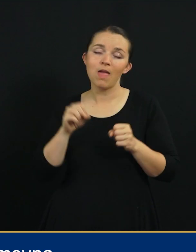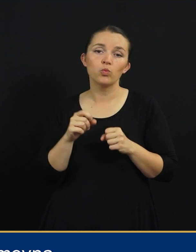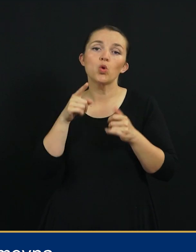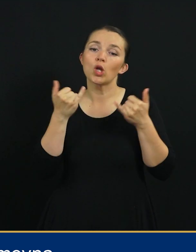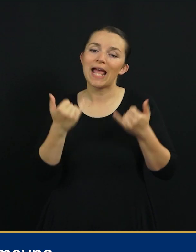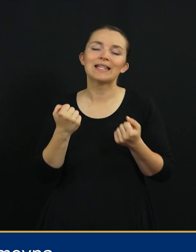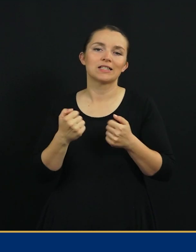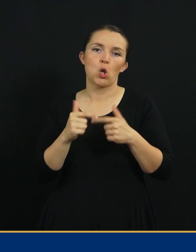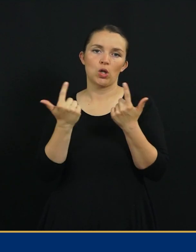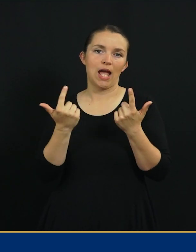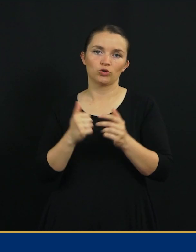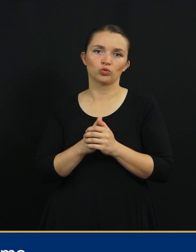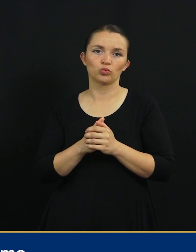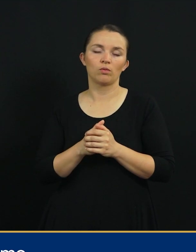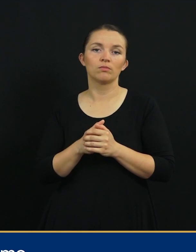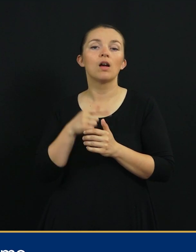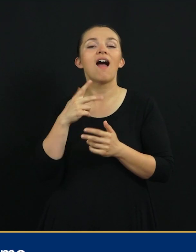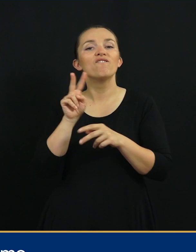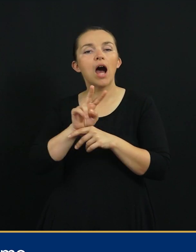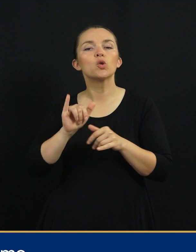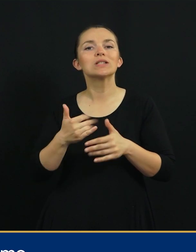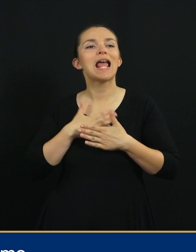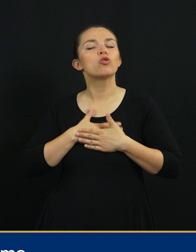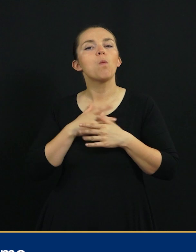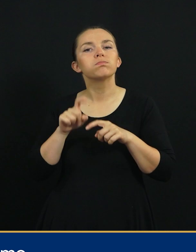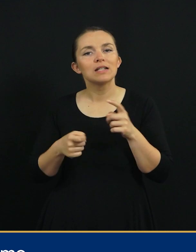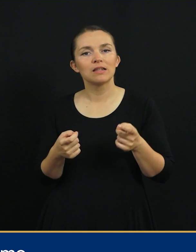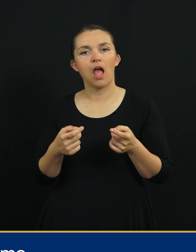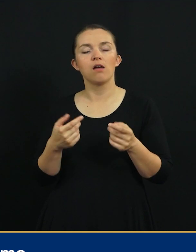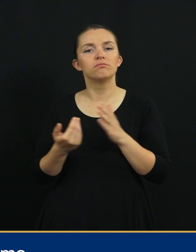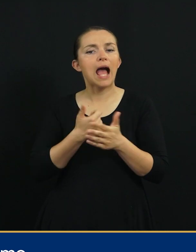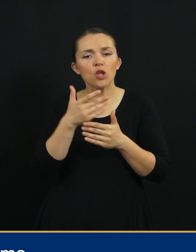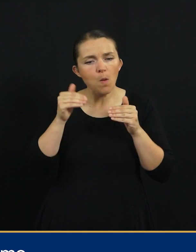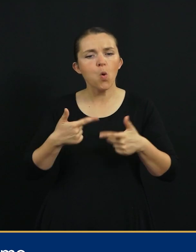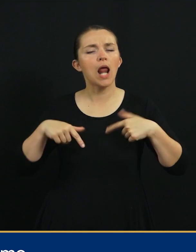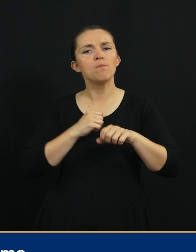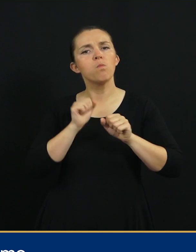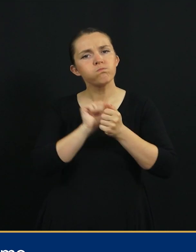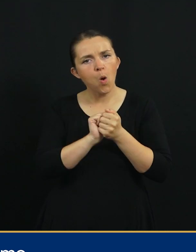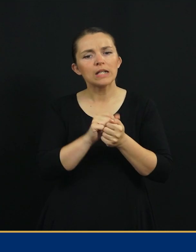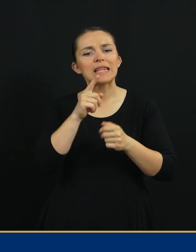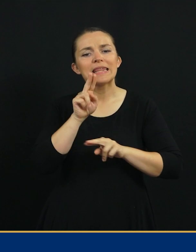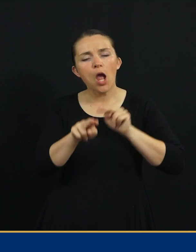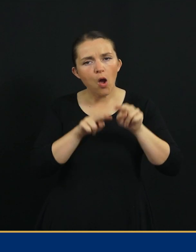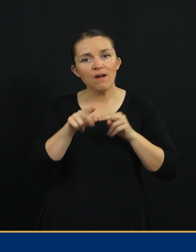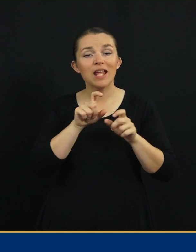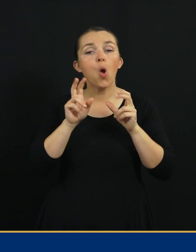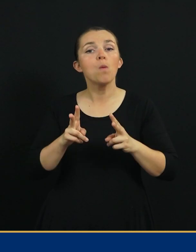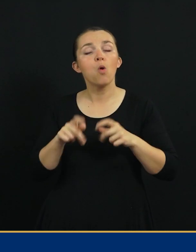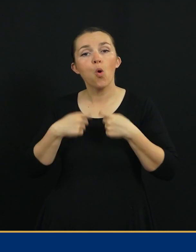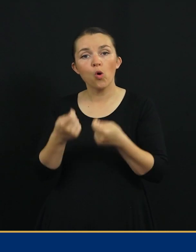zelo jasno. Je dobrina, za katero se moramo boriti in jo negovati, saj